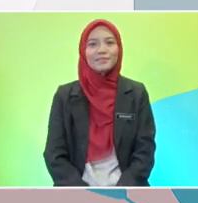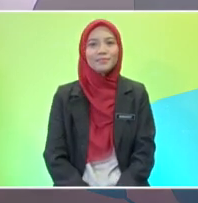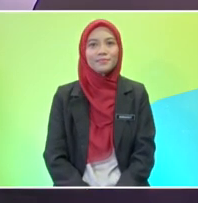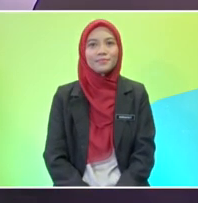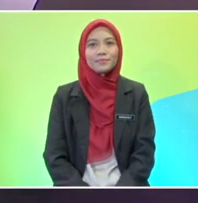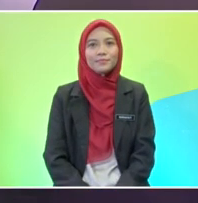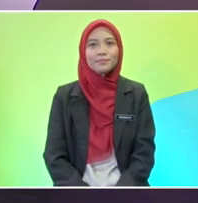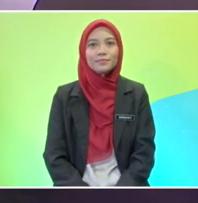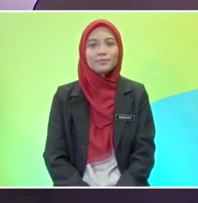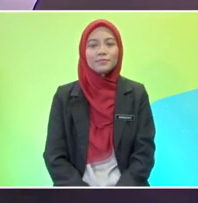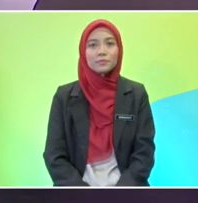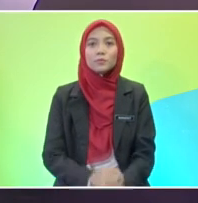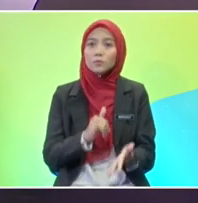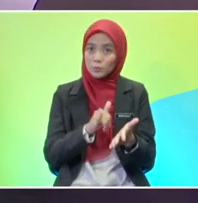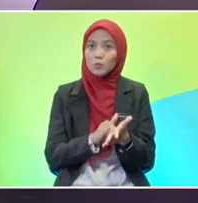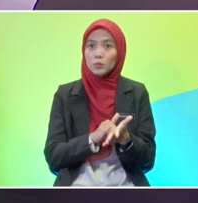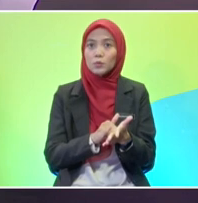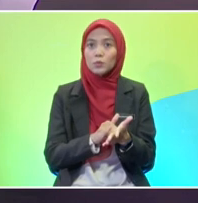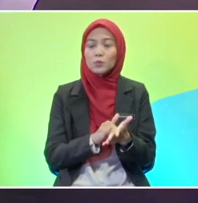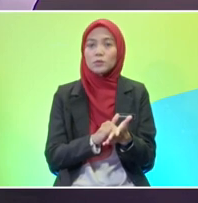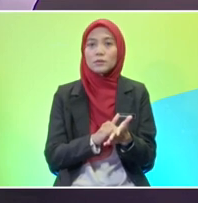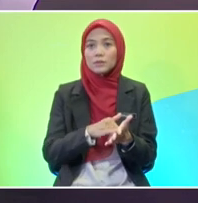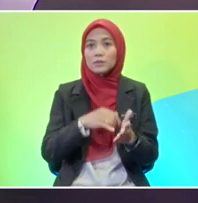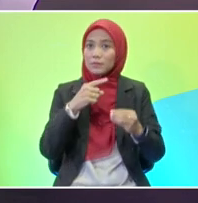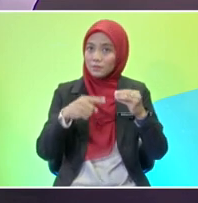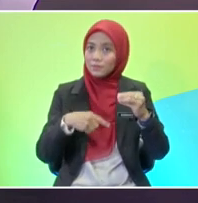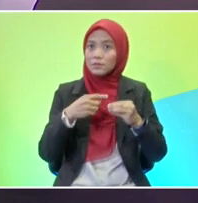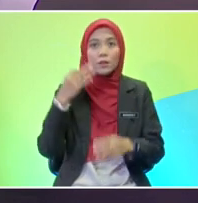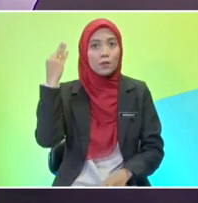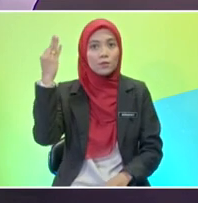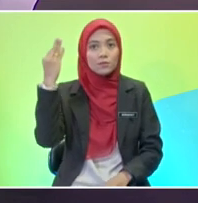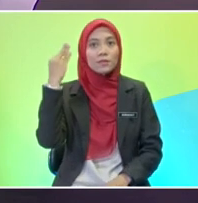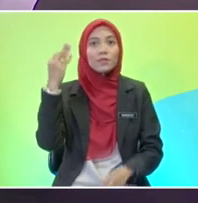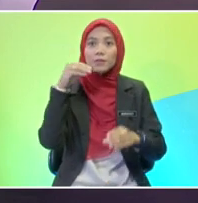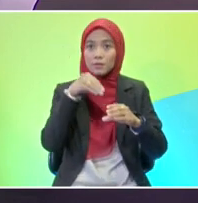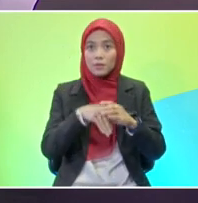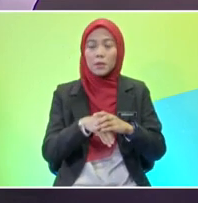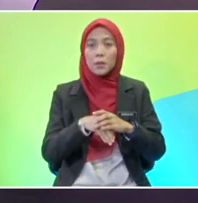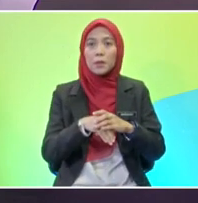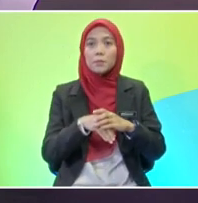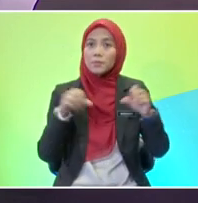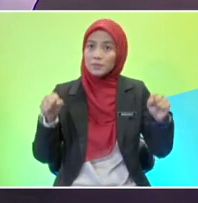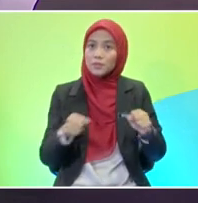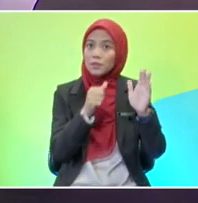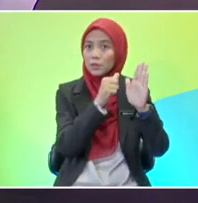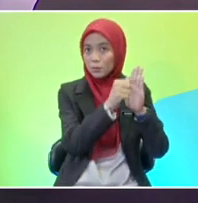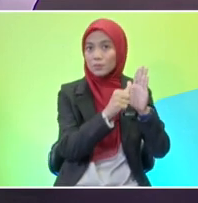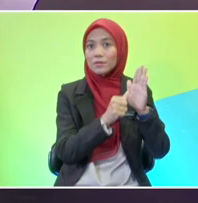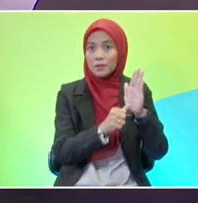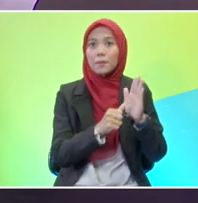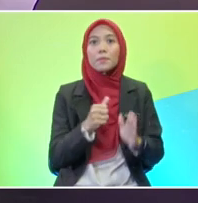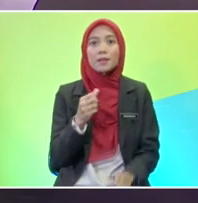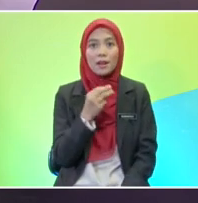Oke itulah sedikit sebanyak tentang info dan juga falsafah yang terkandung pada seni ukiran ukiran Melayu